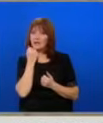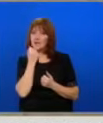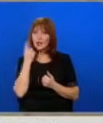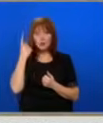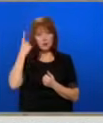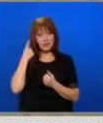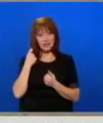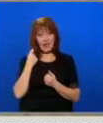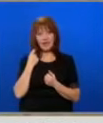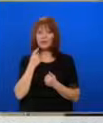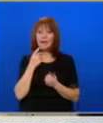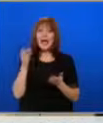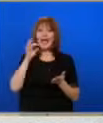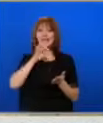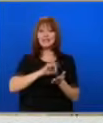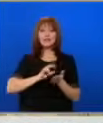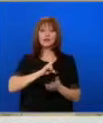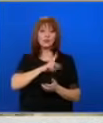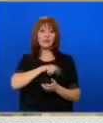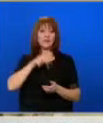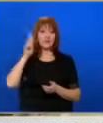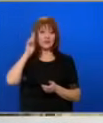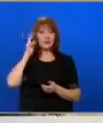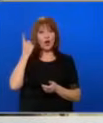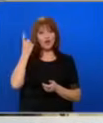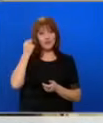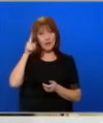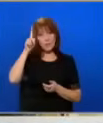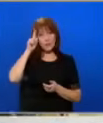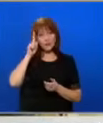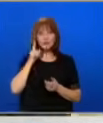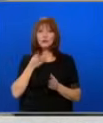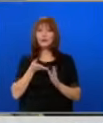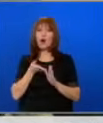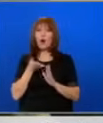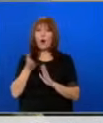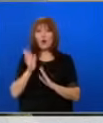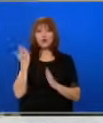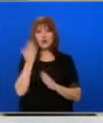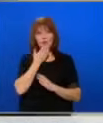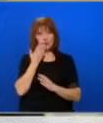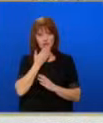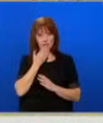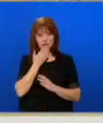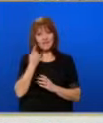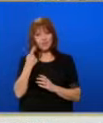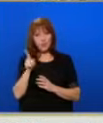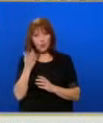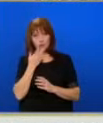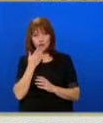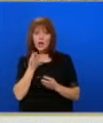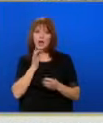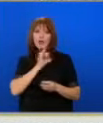за насилието е стигнал до социалните служби. От вчера момиченцето вече посещава друго учебно заведение и получава необходимата